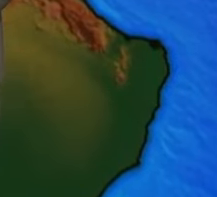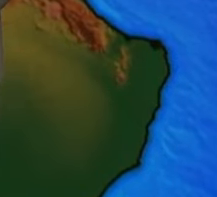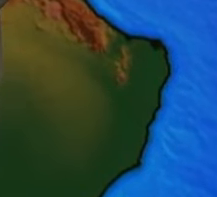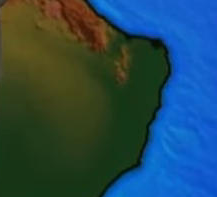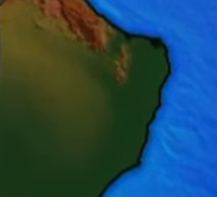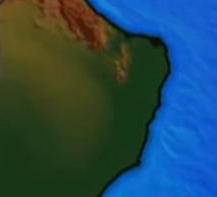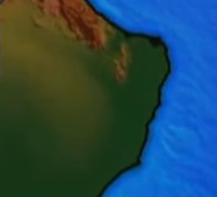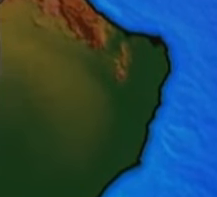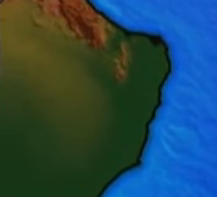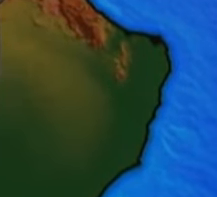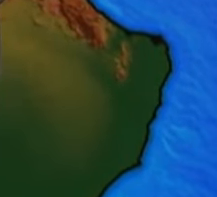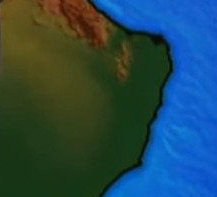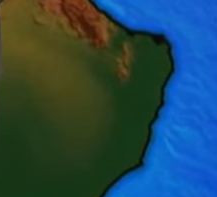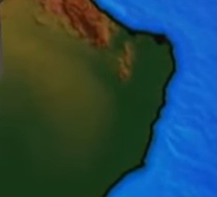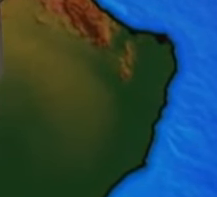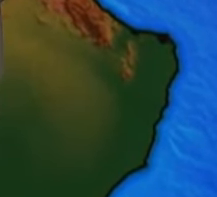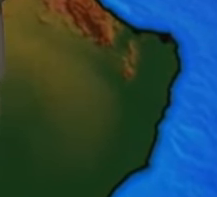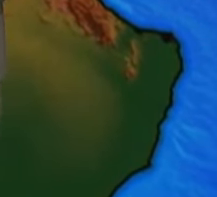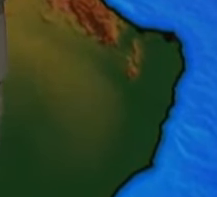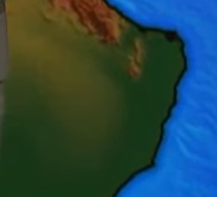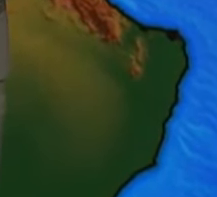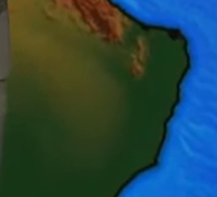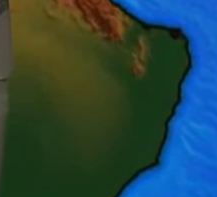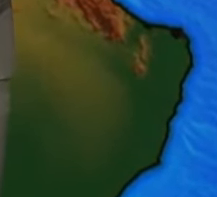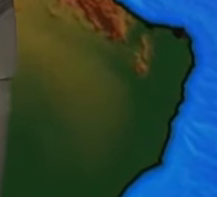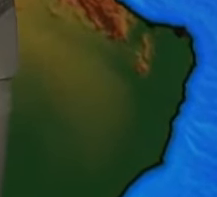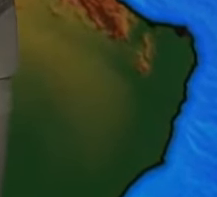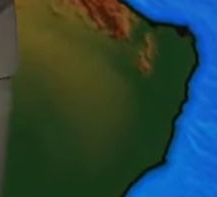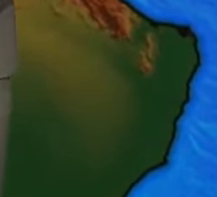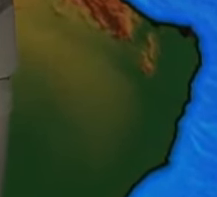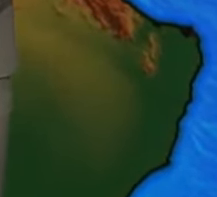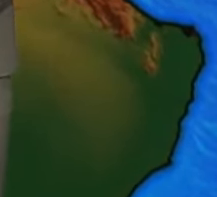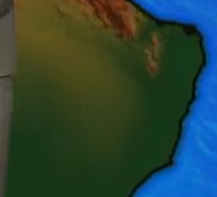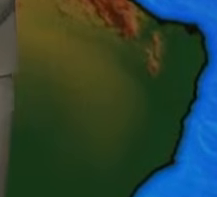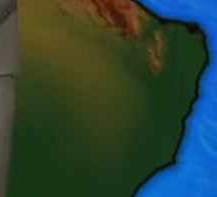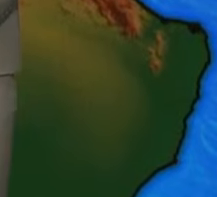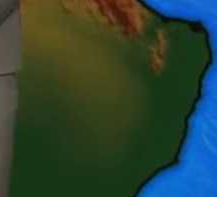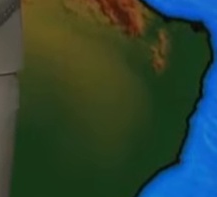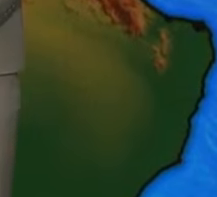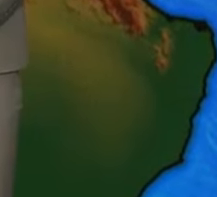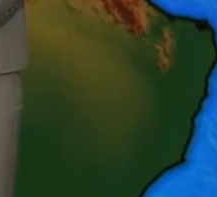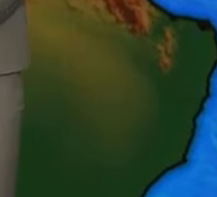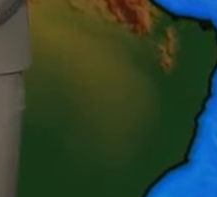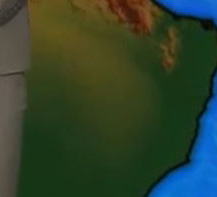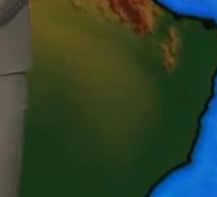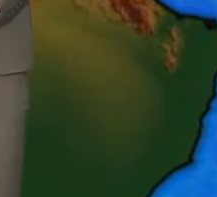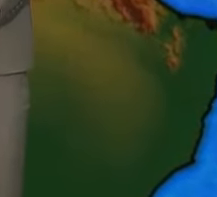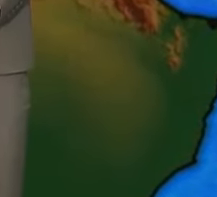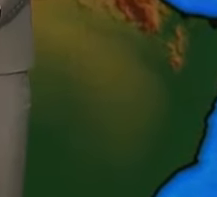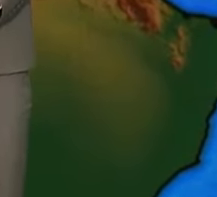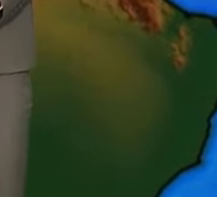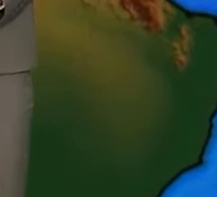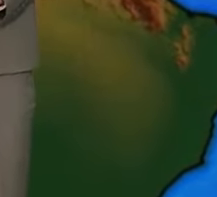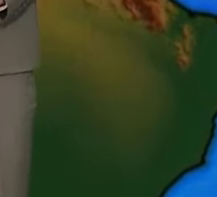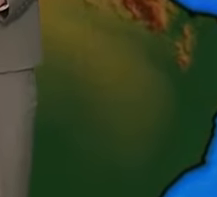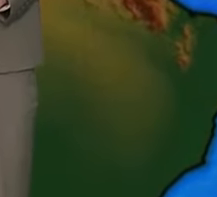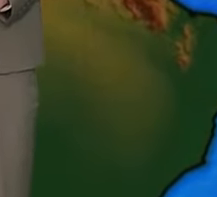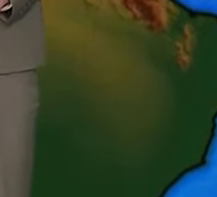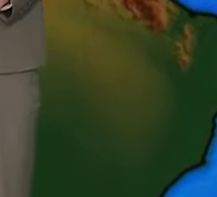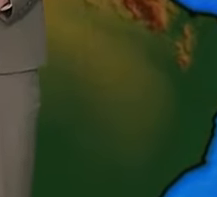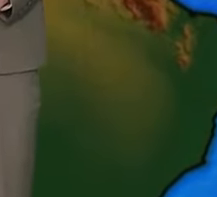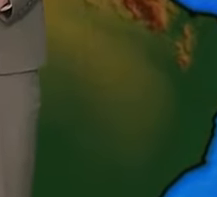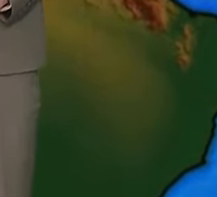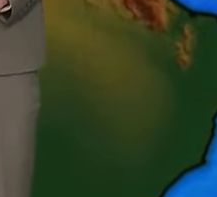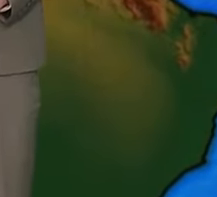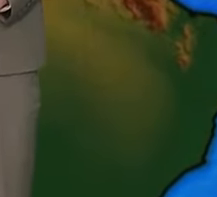Samantala, nakaranas po ng malawakang pagbaha ang United Arab Emirates matapos bumuhos ang halos 2 taong dami ng ulan sa